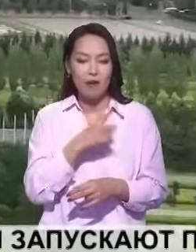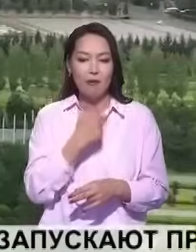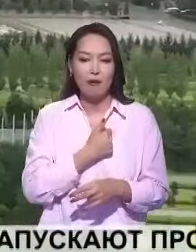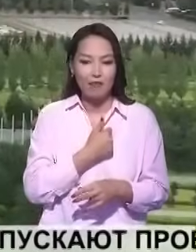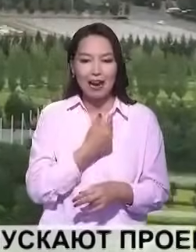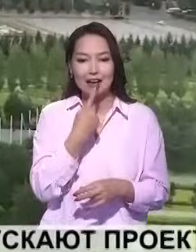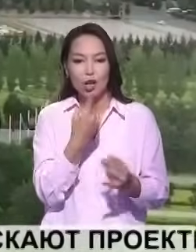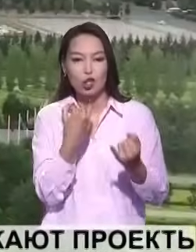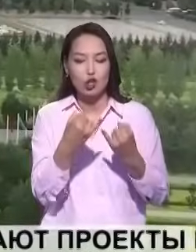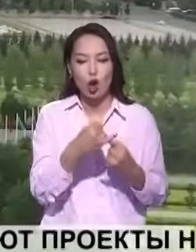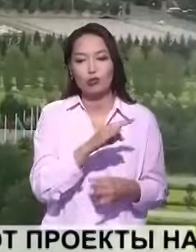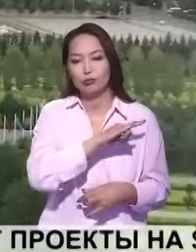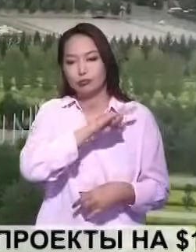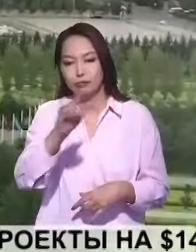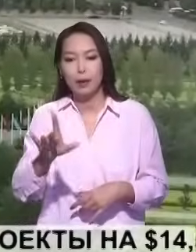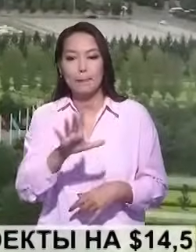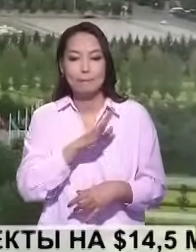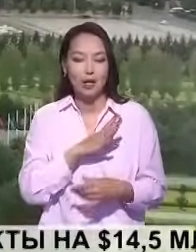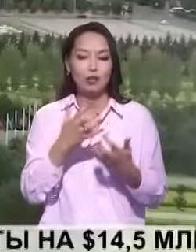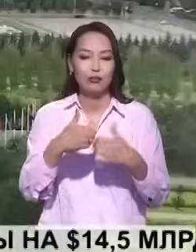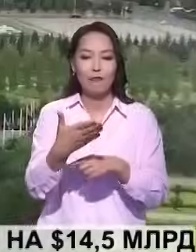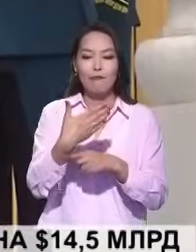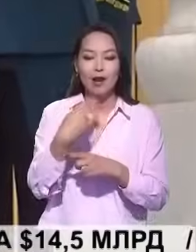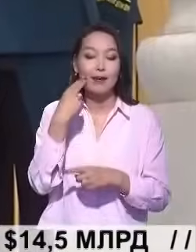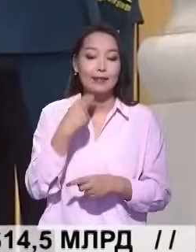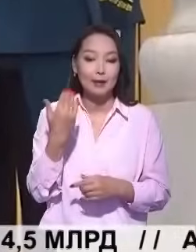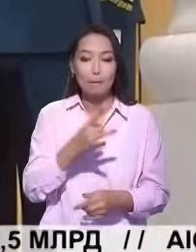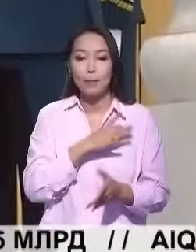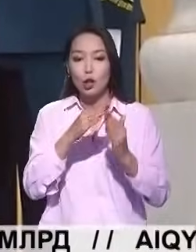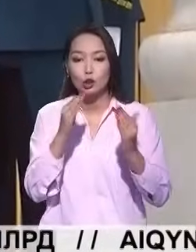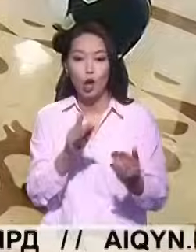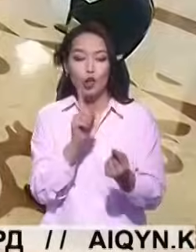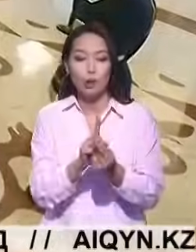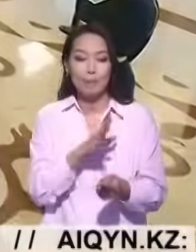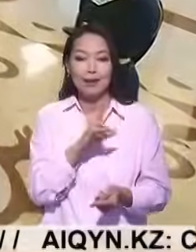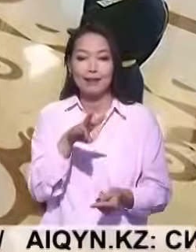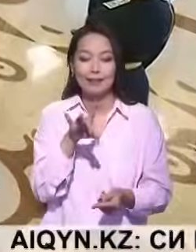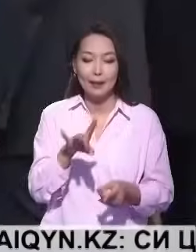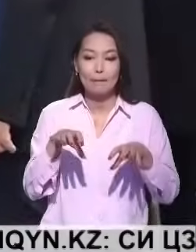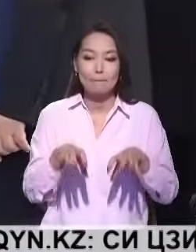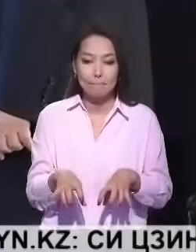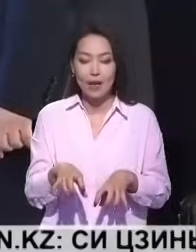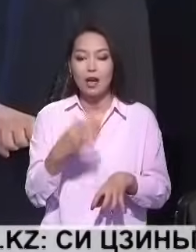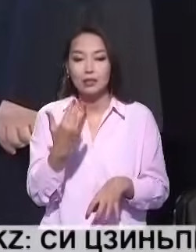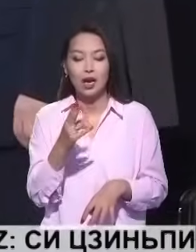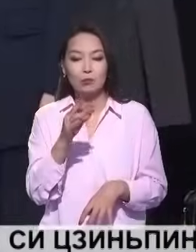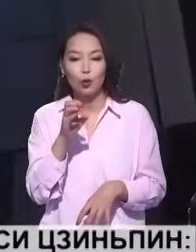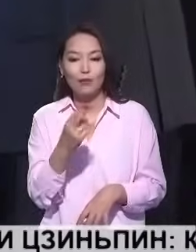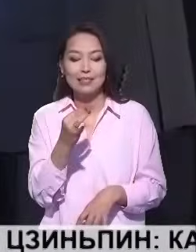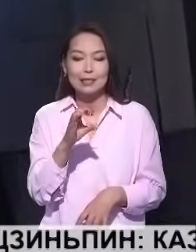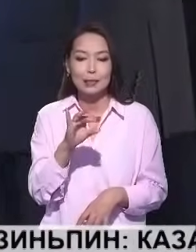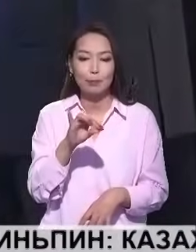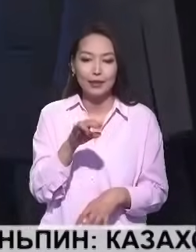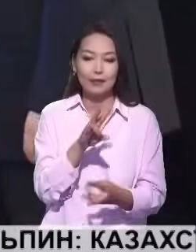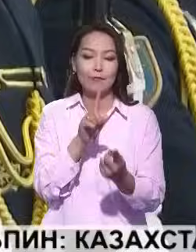красный и желтый след – цвета флага Китая. Так в Акорде встречали председателя КНР. После Касым-Жомарт Токаев и Си Цзиньпин прошли в резиденцию